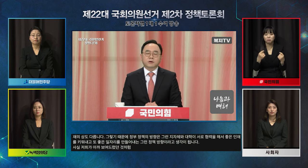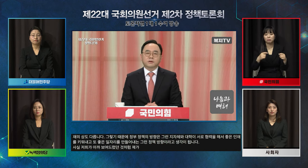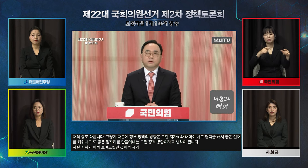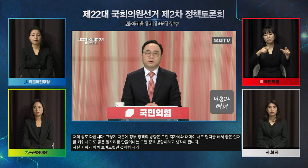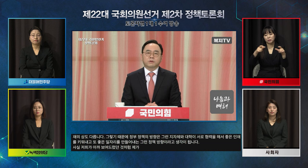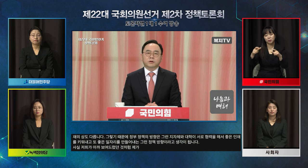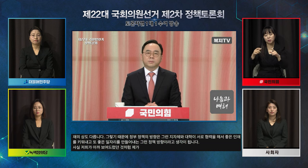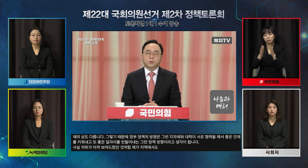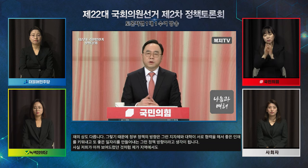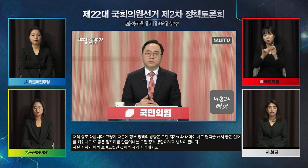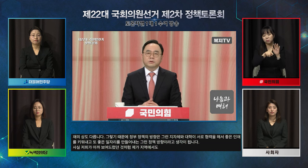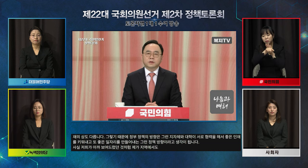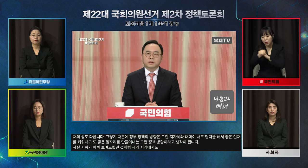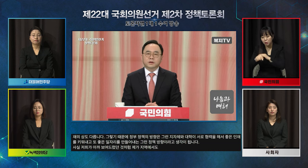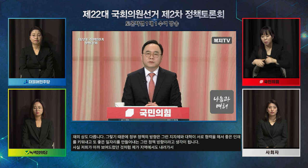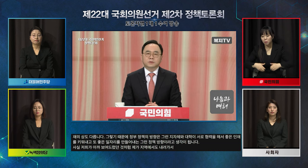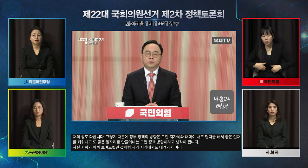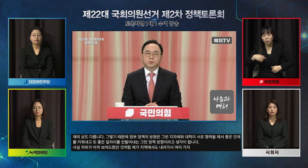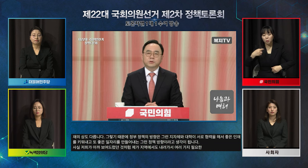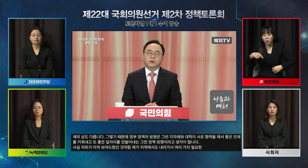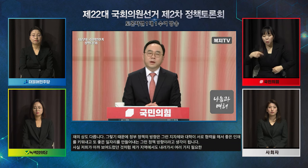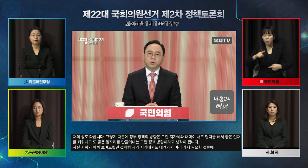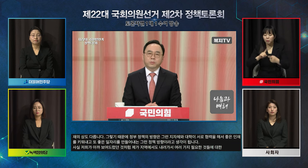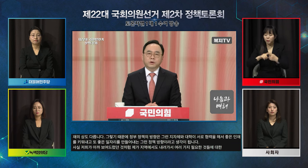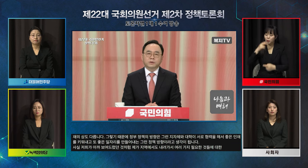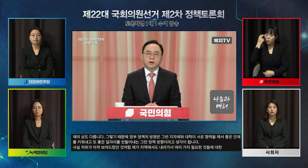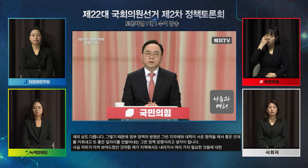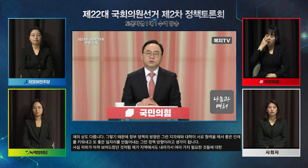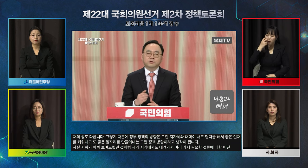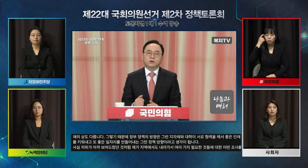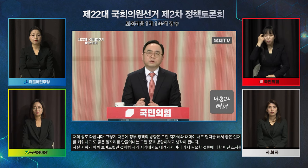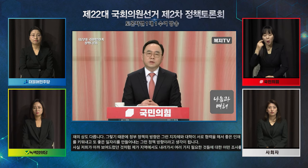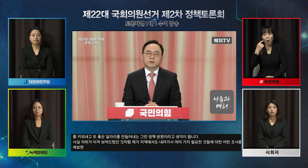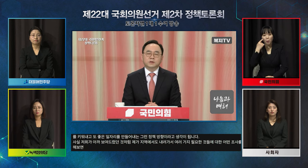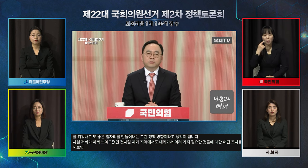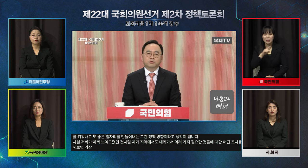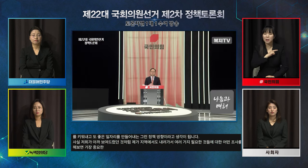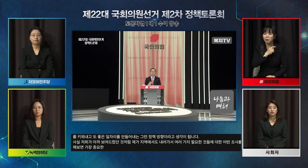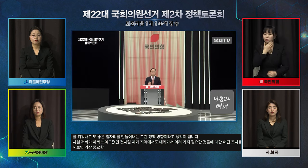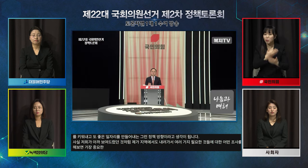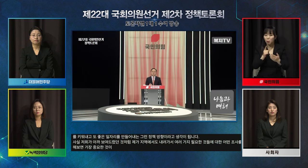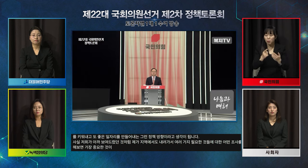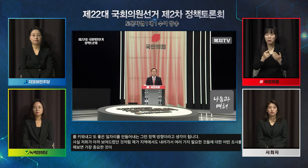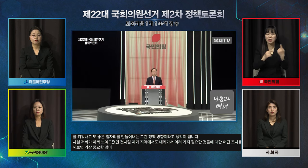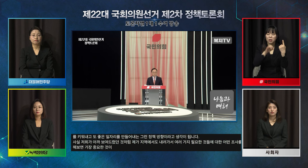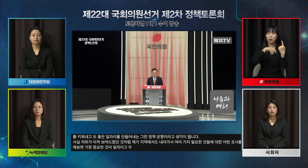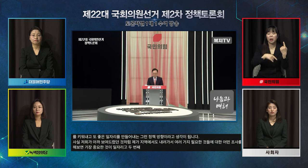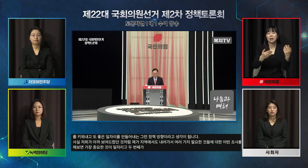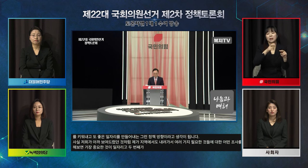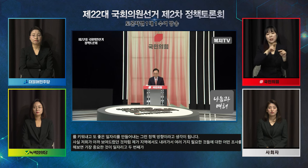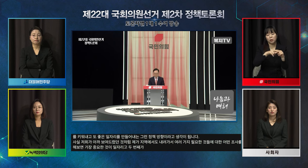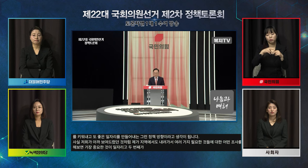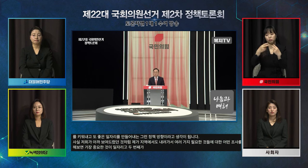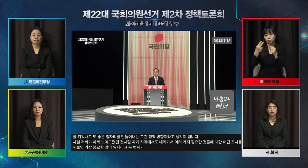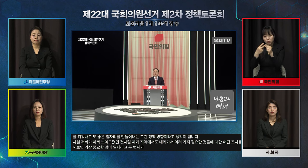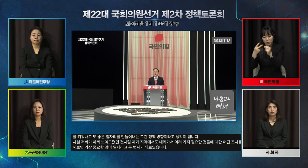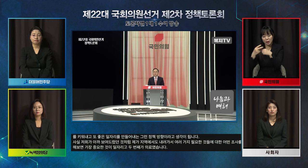내려가서 여러 가지 필요한 것들에 대한 조사를 해보면 가장 중요한 것이 일자리고 두 번째가 의료였습니다.